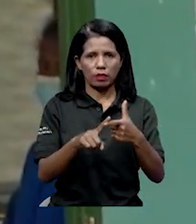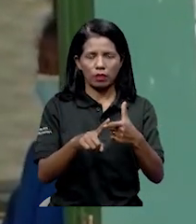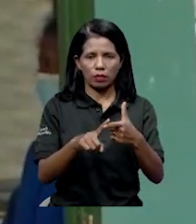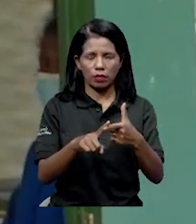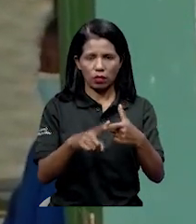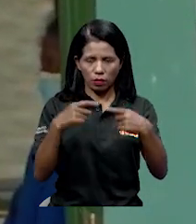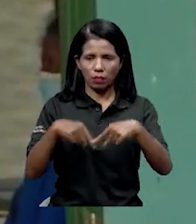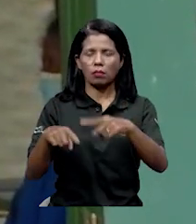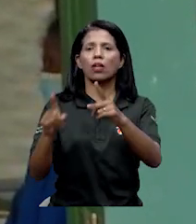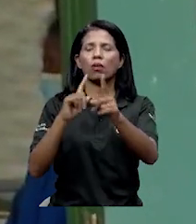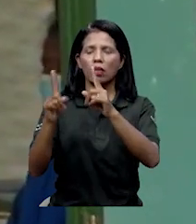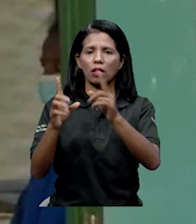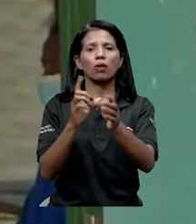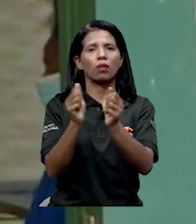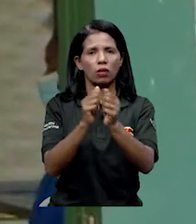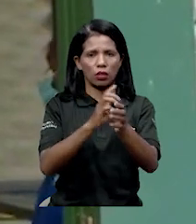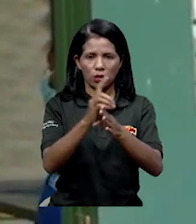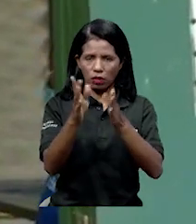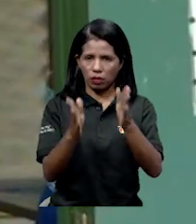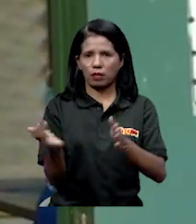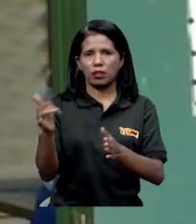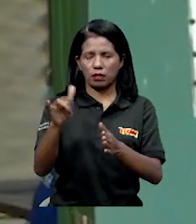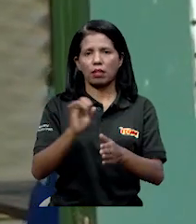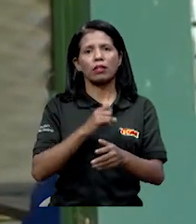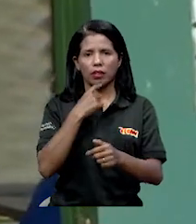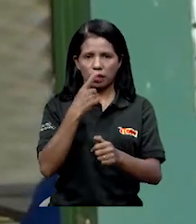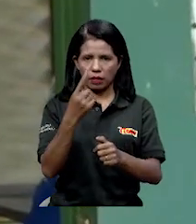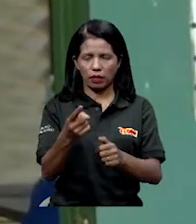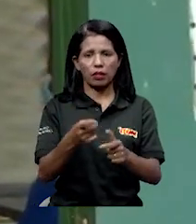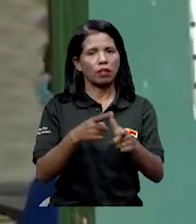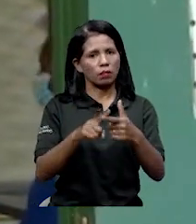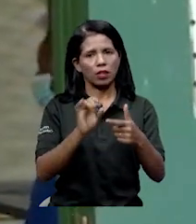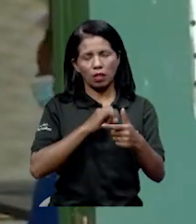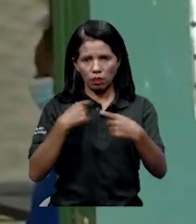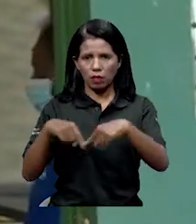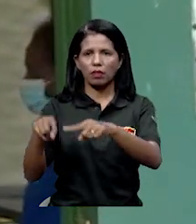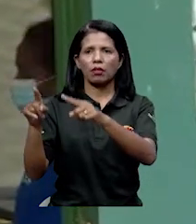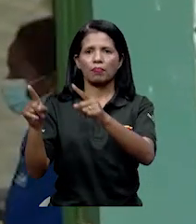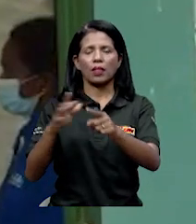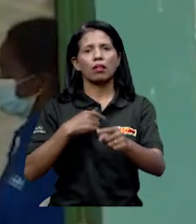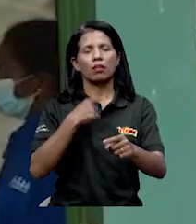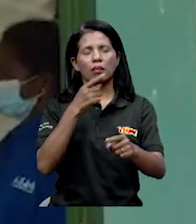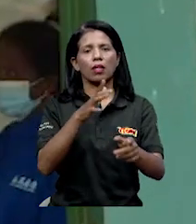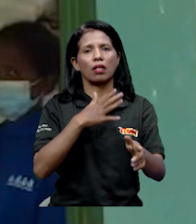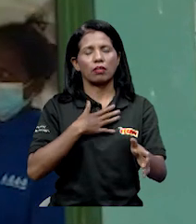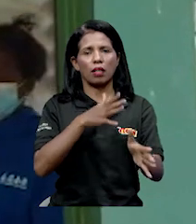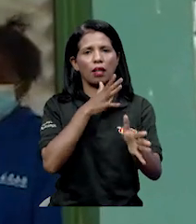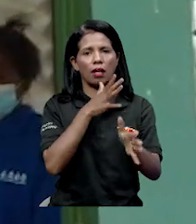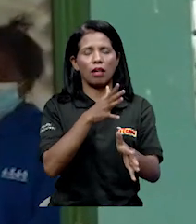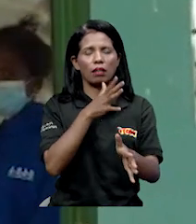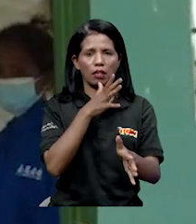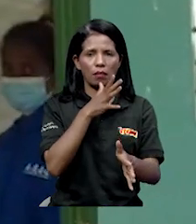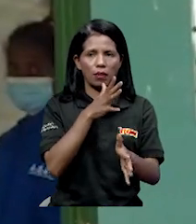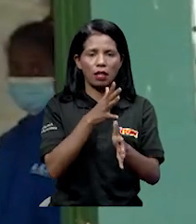mau bah konfirma tok di retor sih. Di retor sih dia. Dia pas hal file file bah, hal dia hal bangnya mama, hal mama dia losol